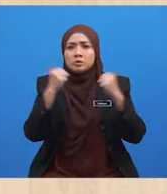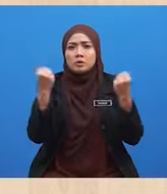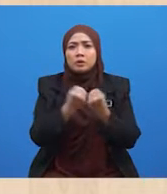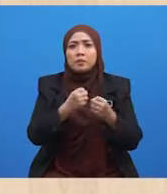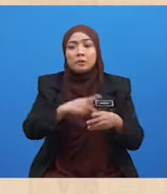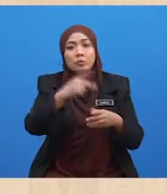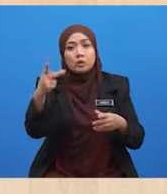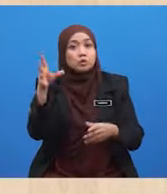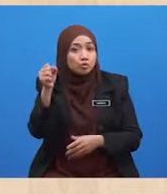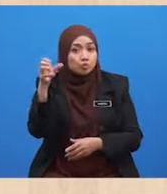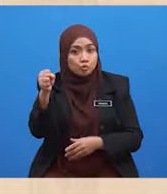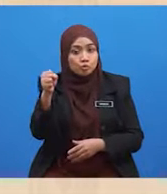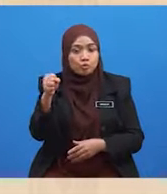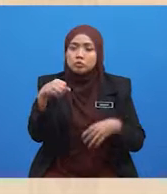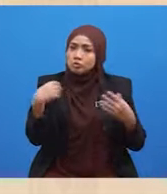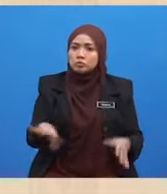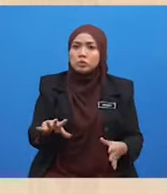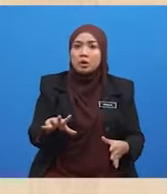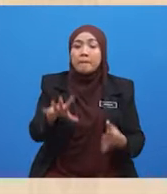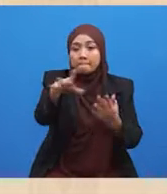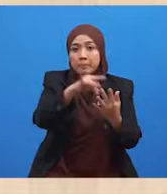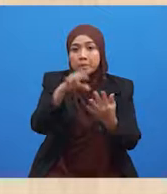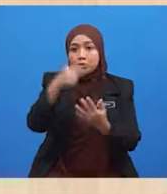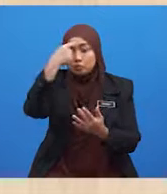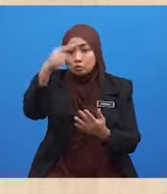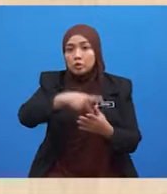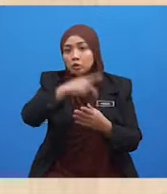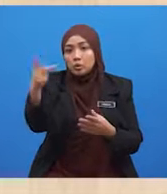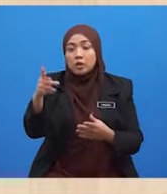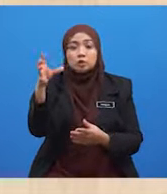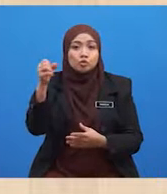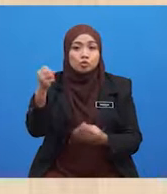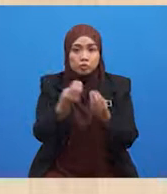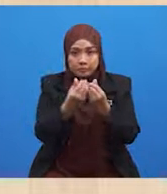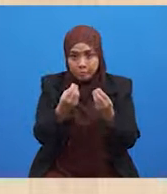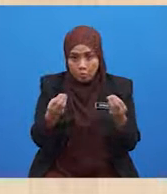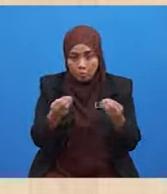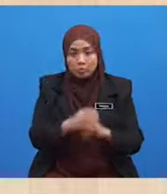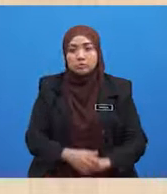Syarikat pengeluar susu tenang memilih untuk mengeluarkan susu tepung